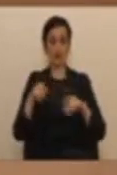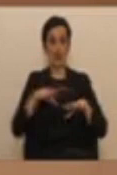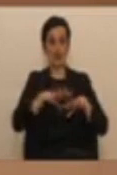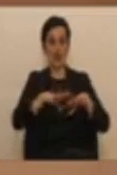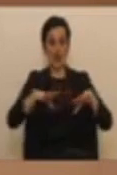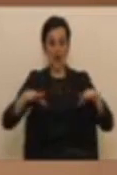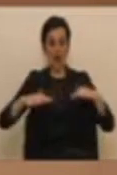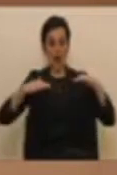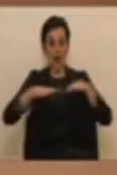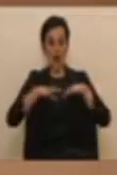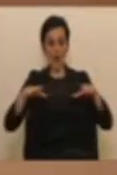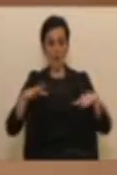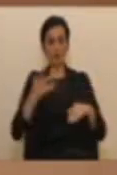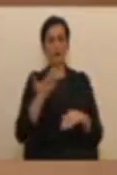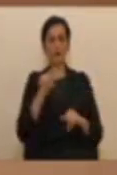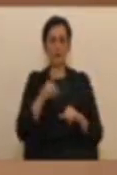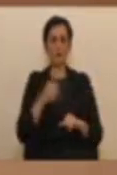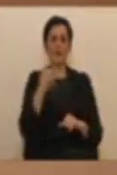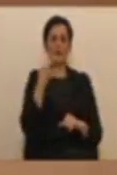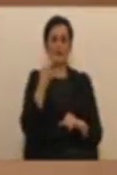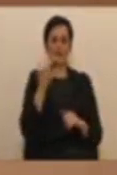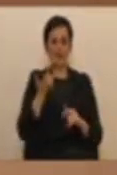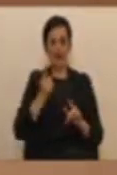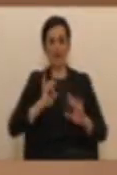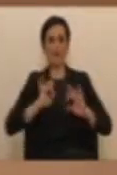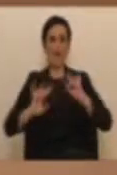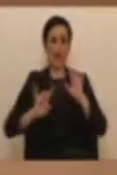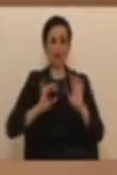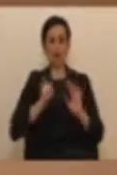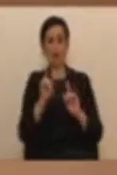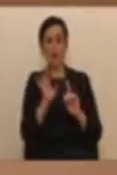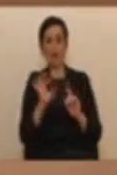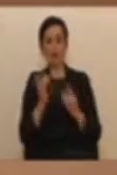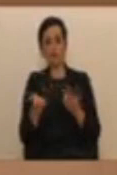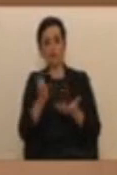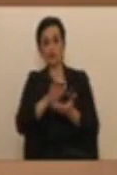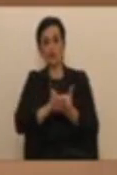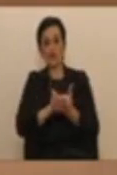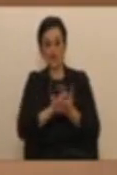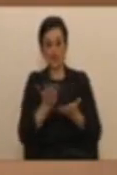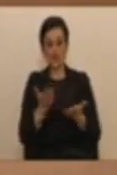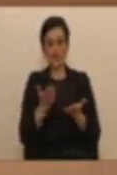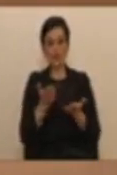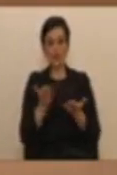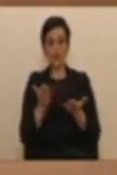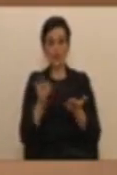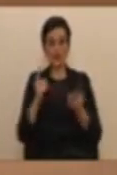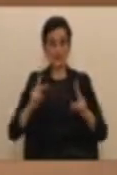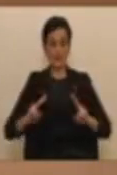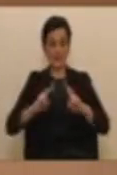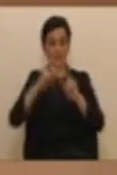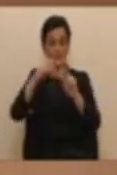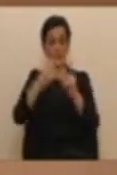პიარულად ორი სიტყვა თქვას შერიგებაზე. დატოვებული არა აქვს ტაძრის